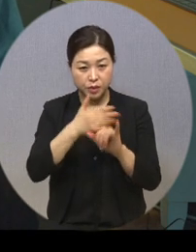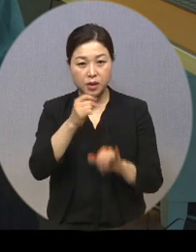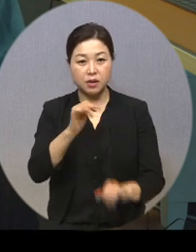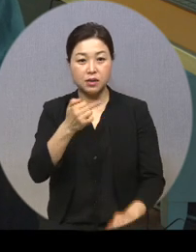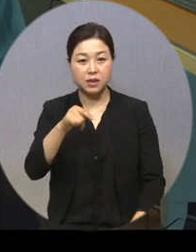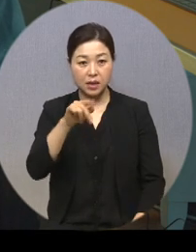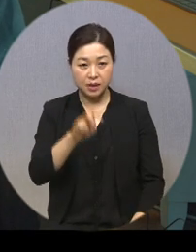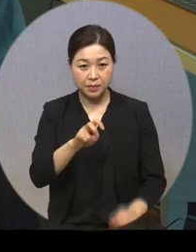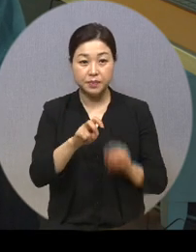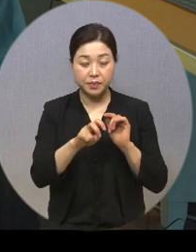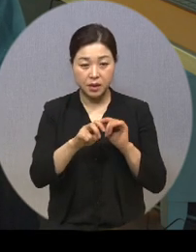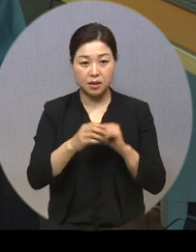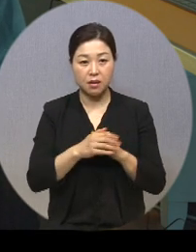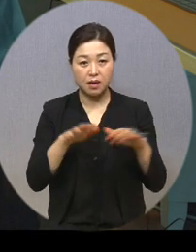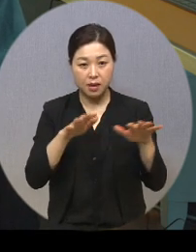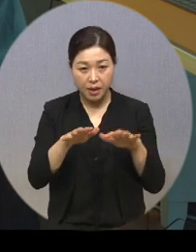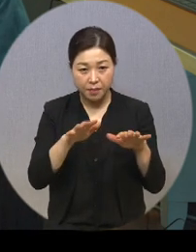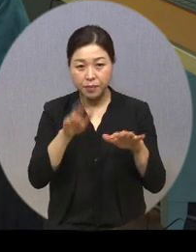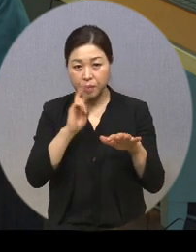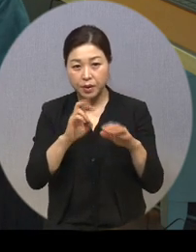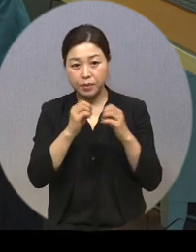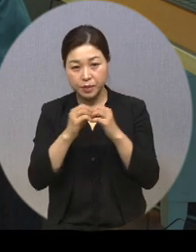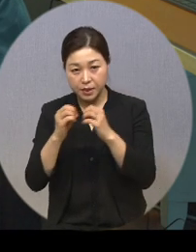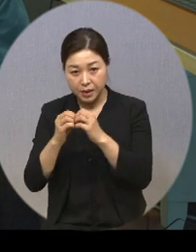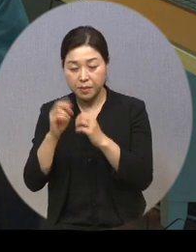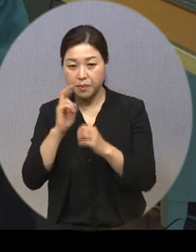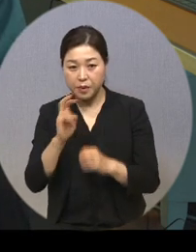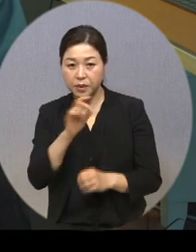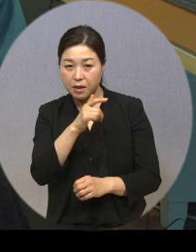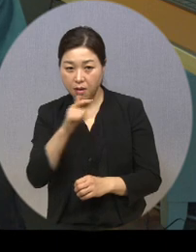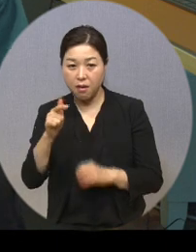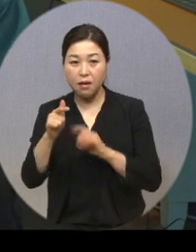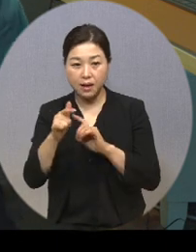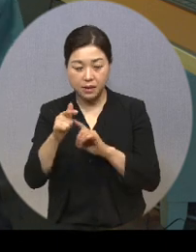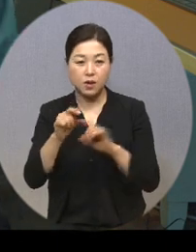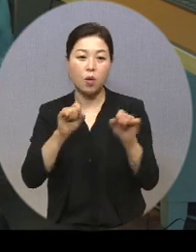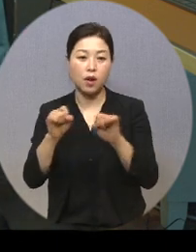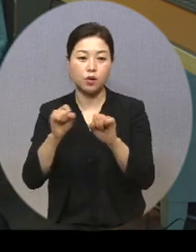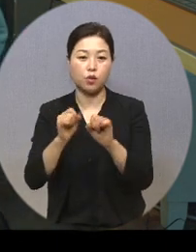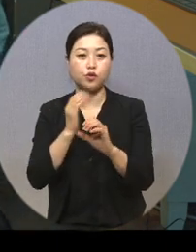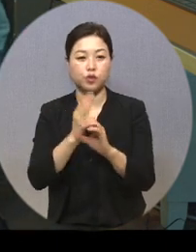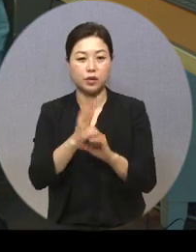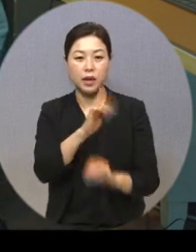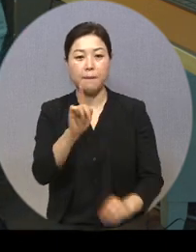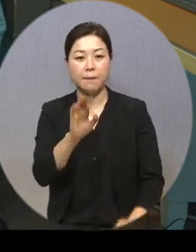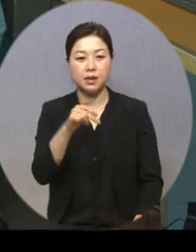작사, 멜로디 라인 작곡 아니면 출연 여러 가지 활동하고 있는 방정민이라고 합니다.